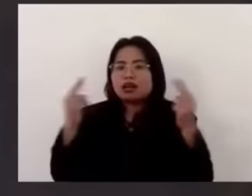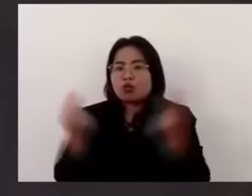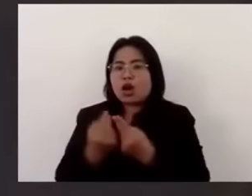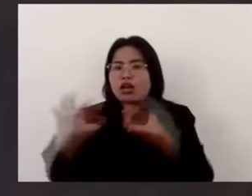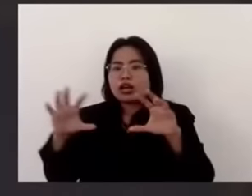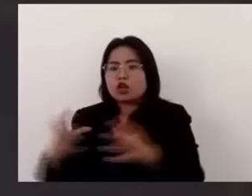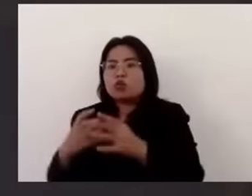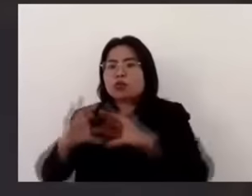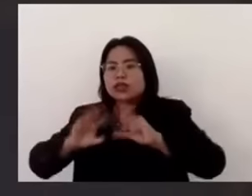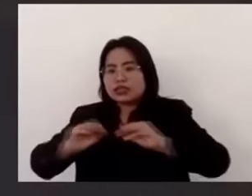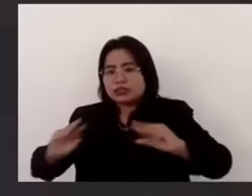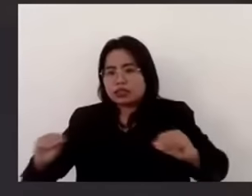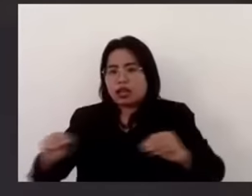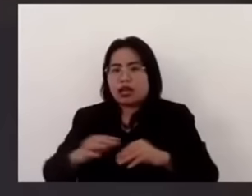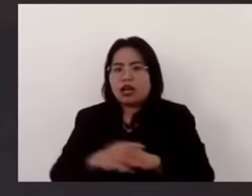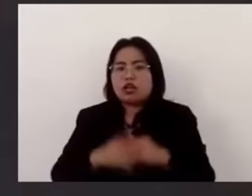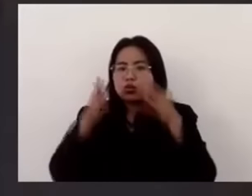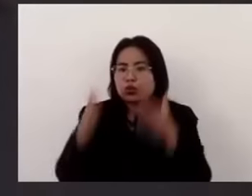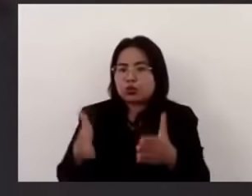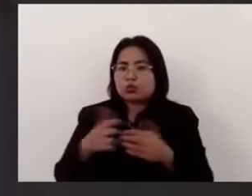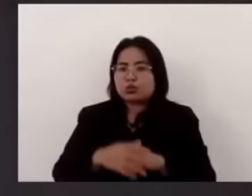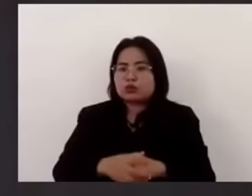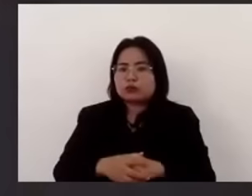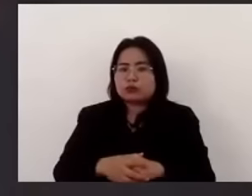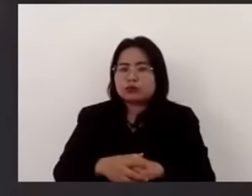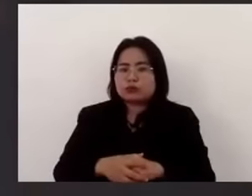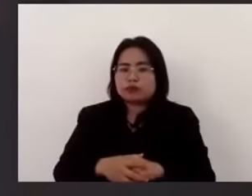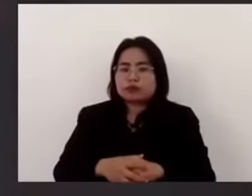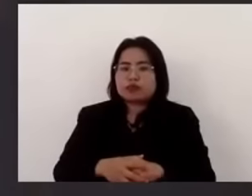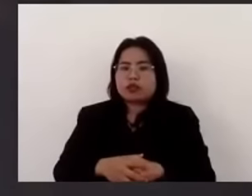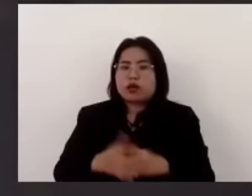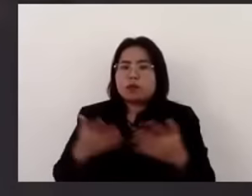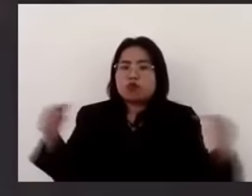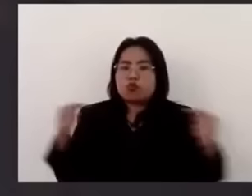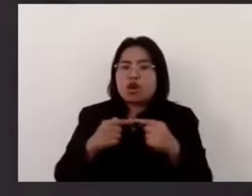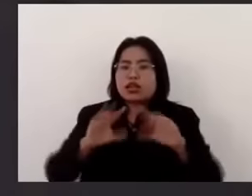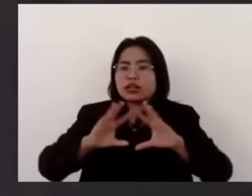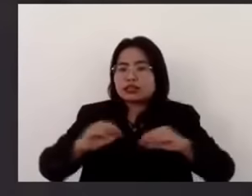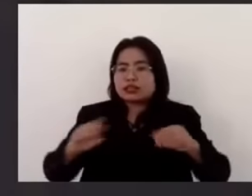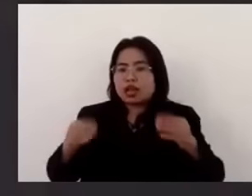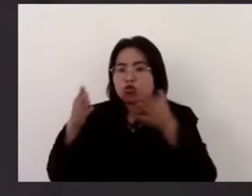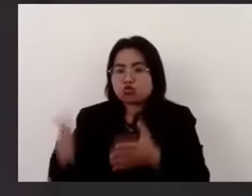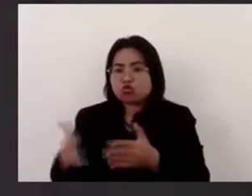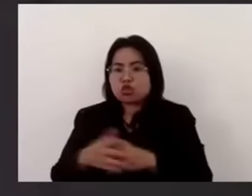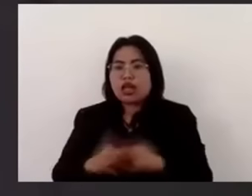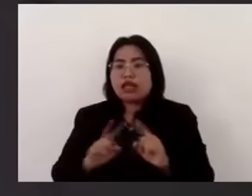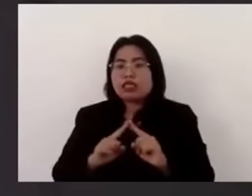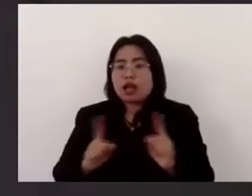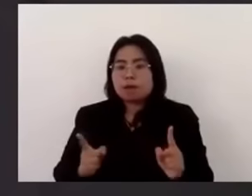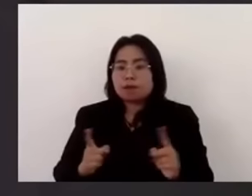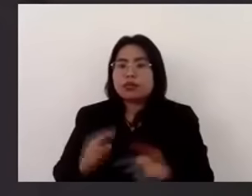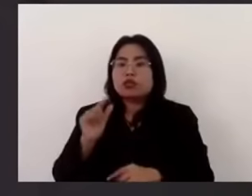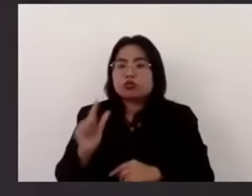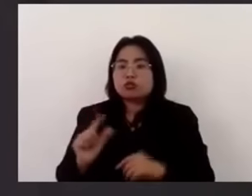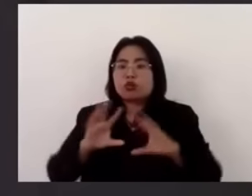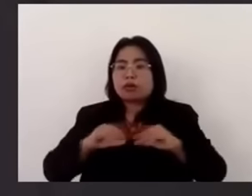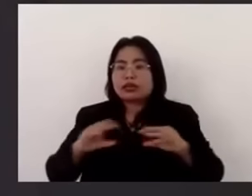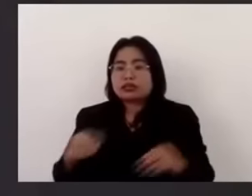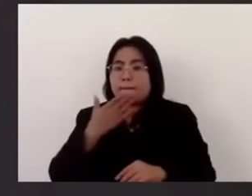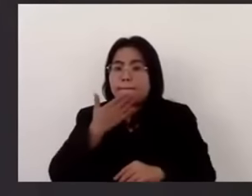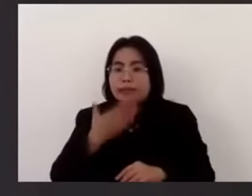kerja yang khusus pola hubungan kerja yang khusus tapi sebagai Pekerja